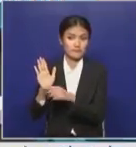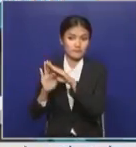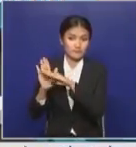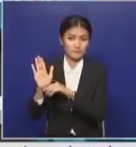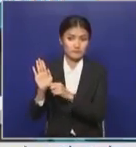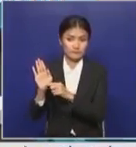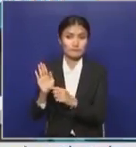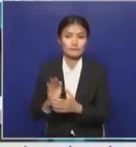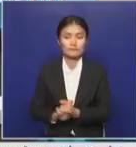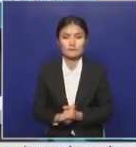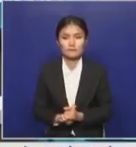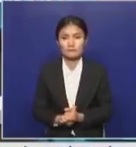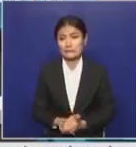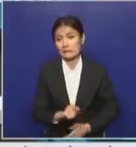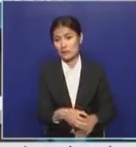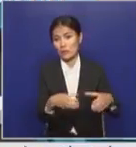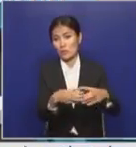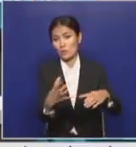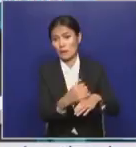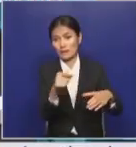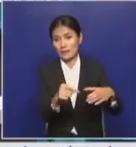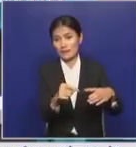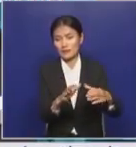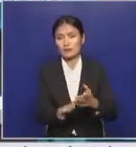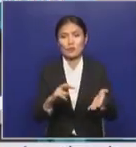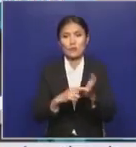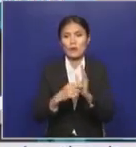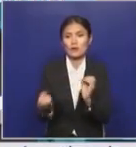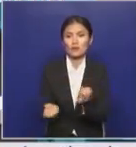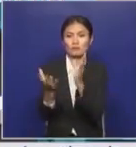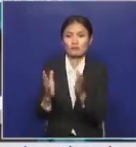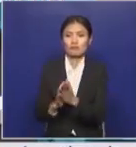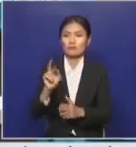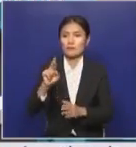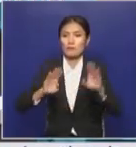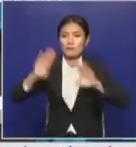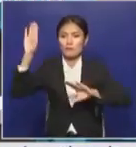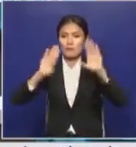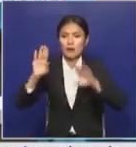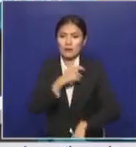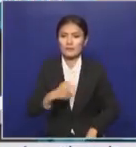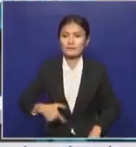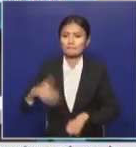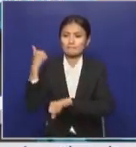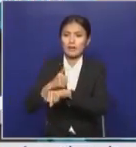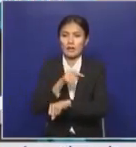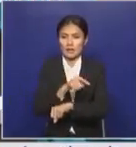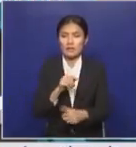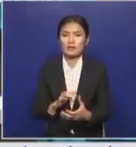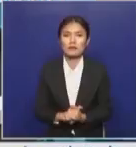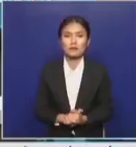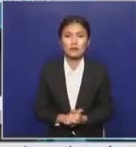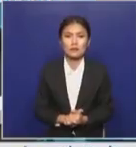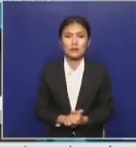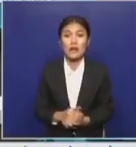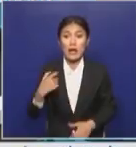การเป็นปรปักษ์ดังกล่าวนั้นอ่าไม่ซึ่งศาลได้วินิจฉัยว่าอาจเป็นปลาปะ